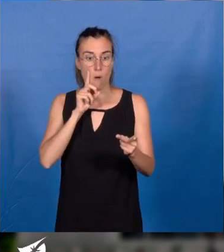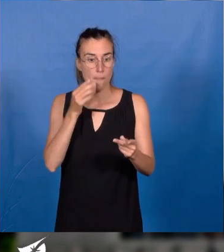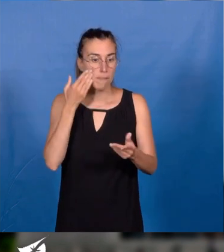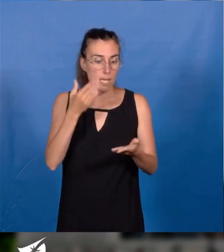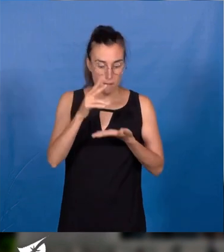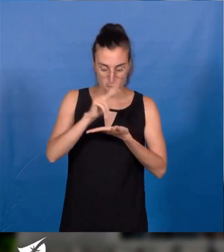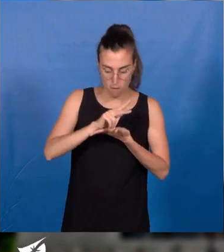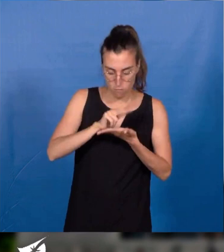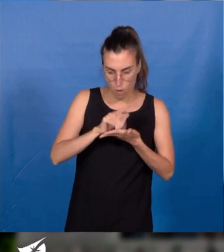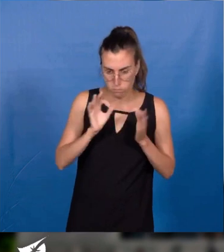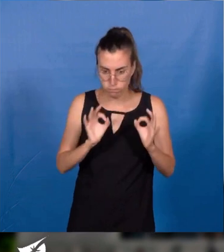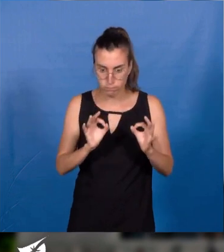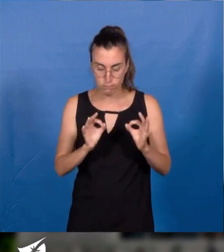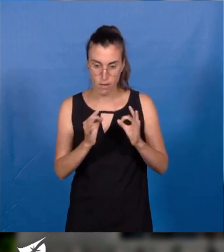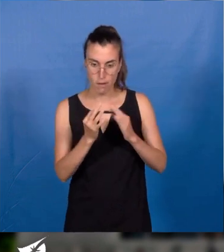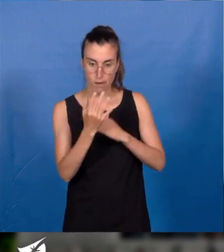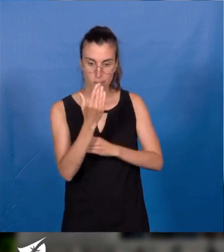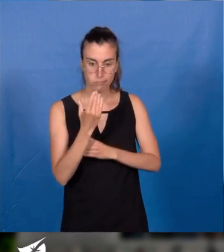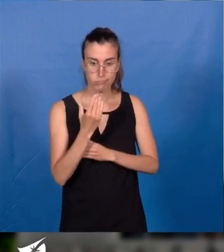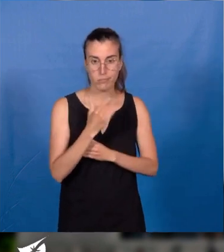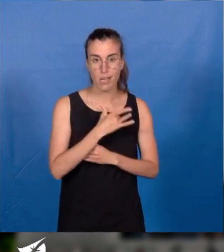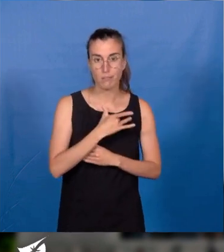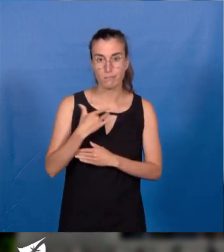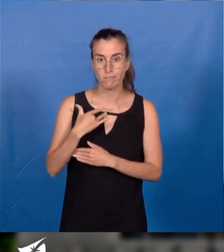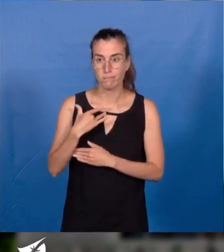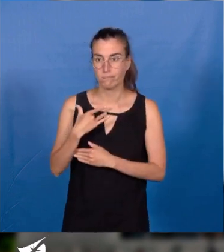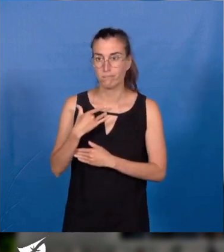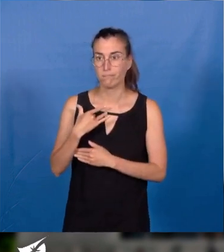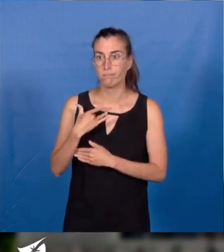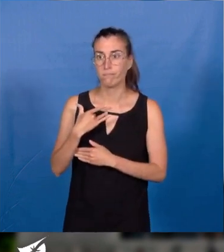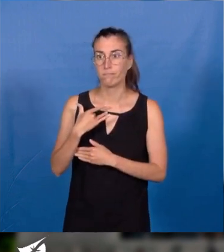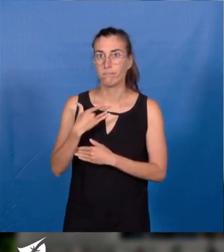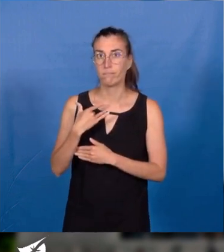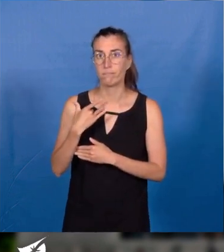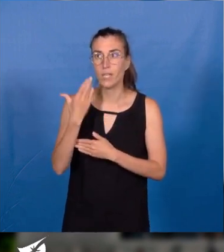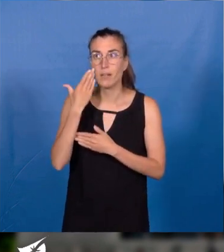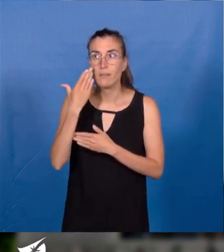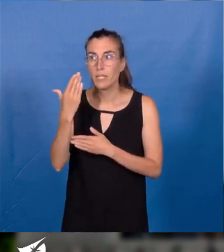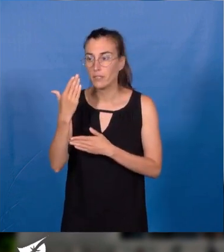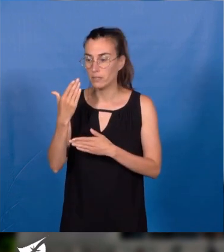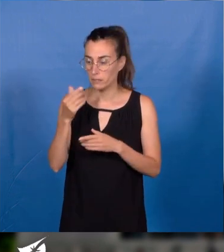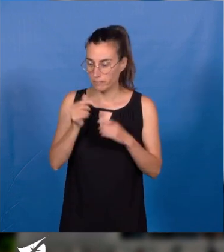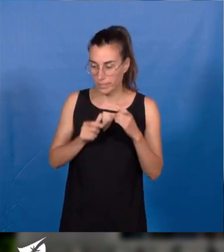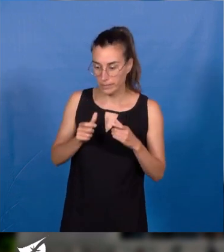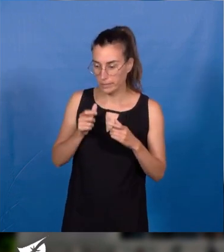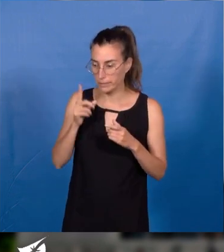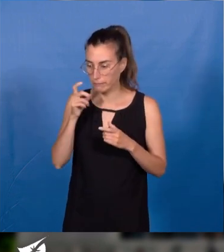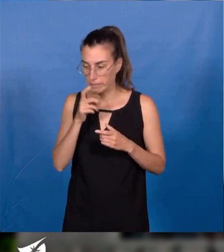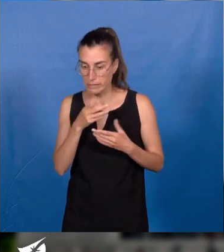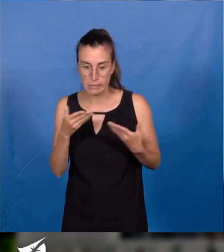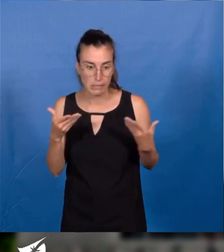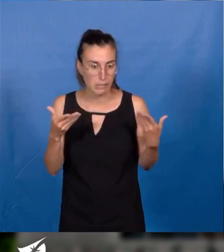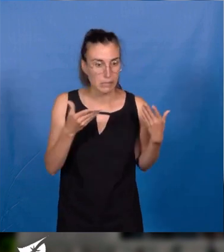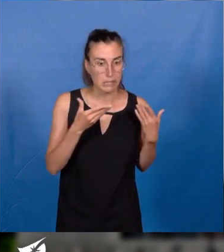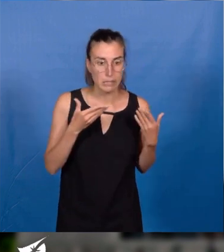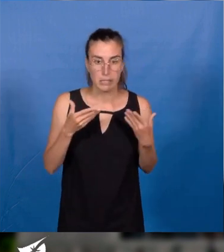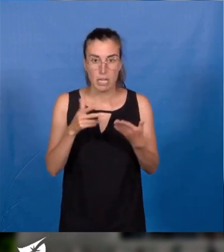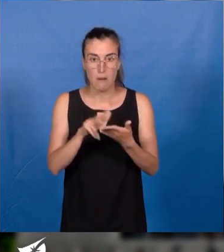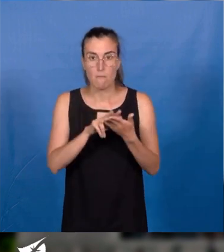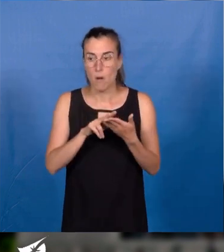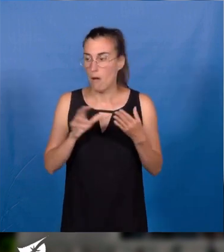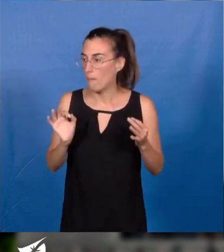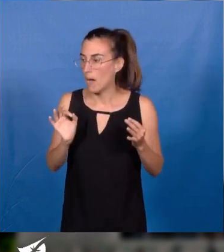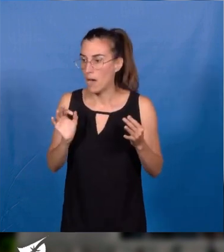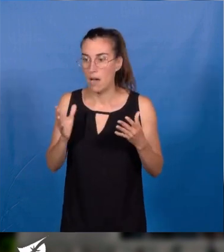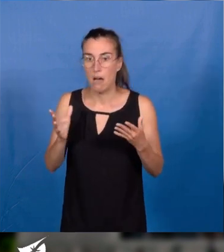pour apaiser les personnes en difficulté, sans solution de logement, et leur offrir